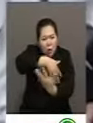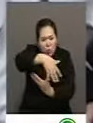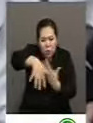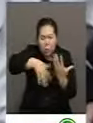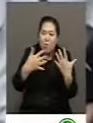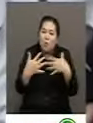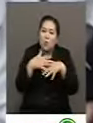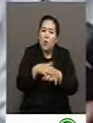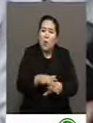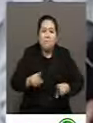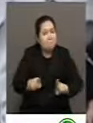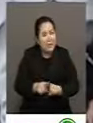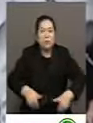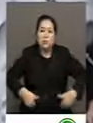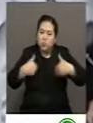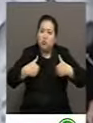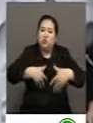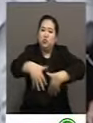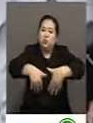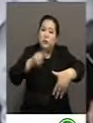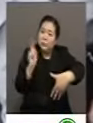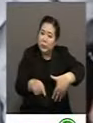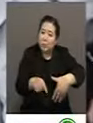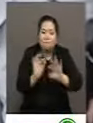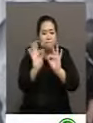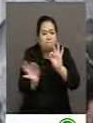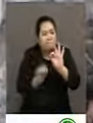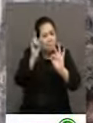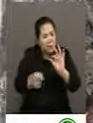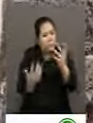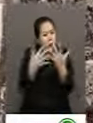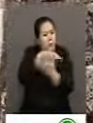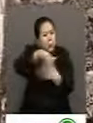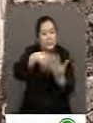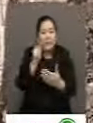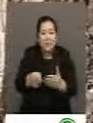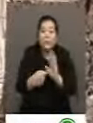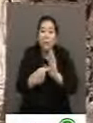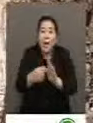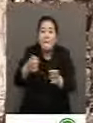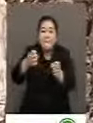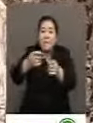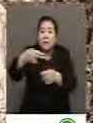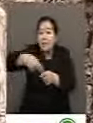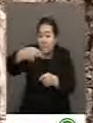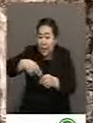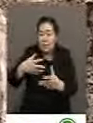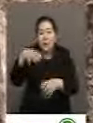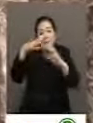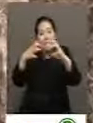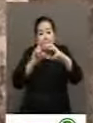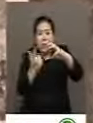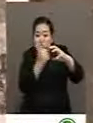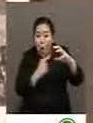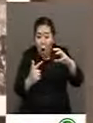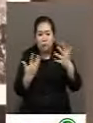ดล้อมเสมือนเป็นผู้เข้าไปมีส่วนร่วมในเนื้อหาและเรื่องราวในภาพถ่ายอย่างที่บ่อน้ำมันเมืองทองจนทำให้เข